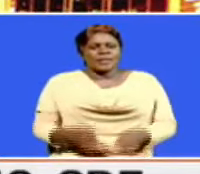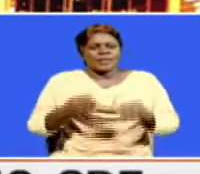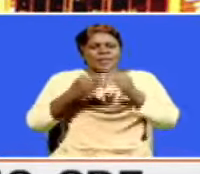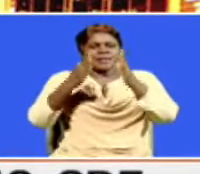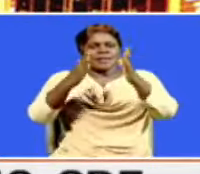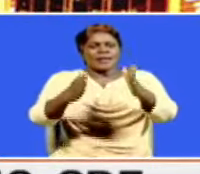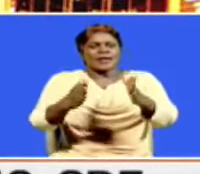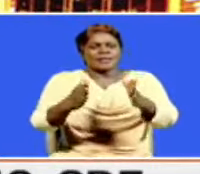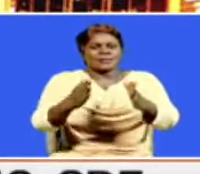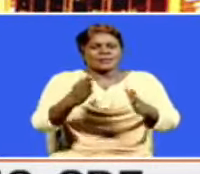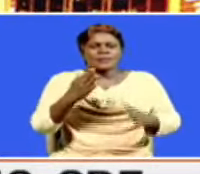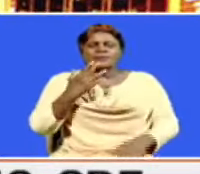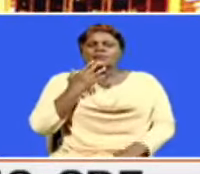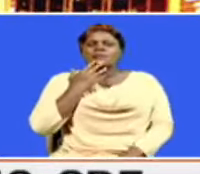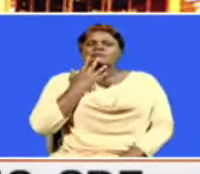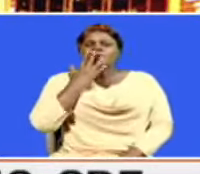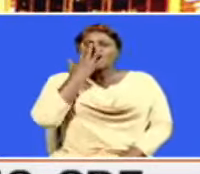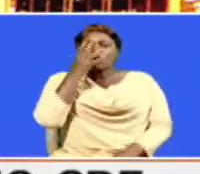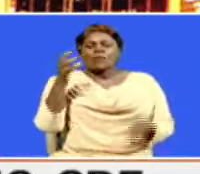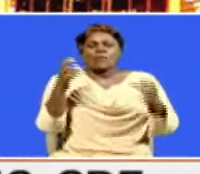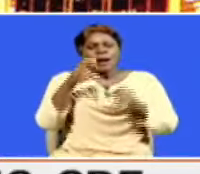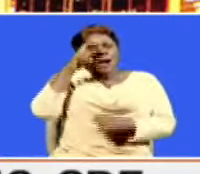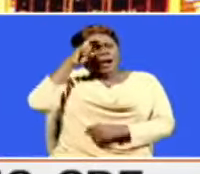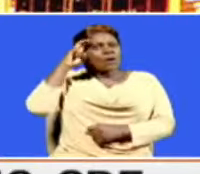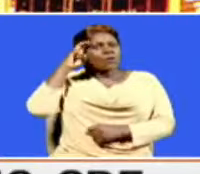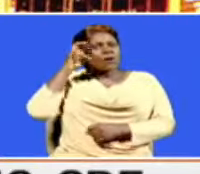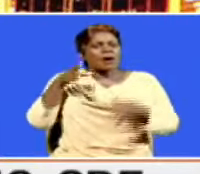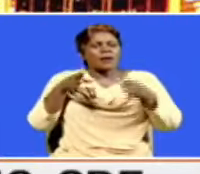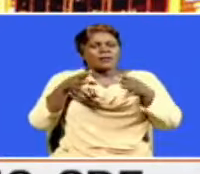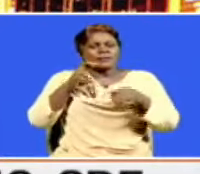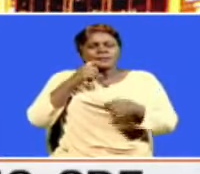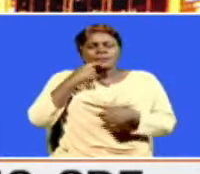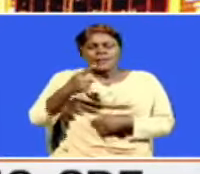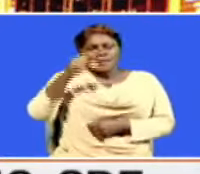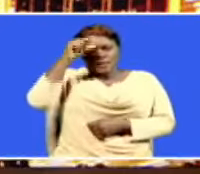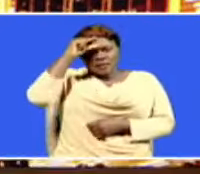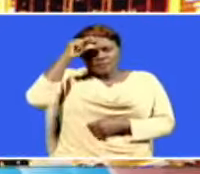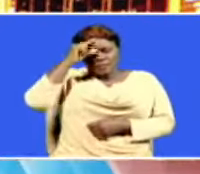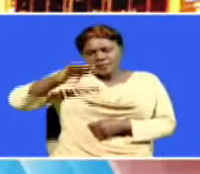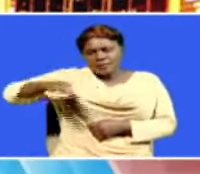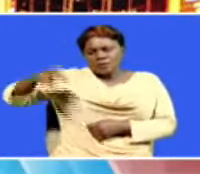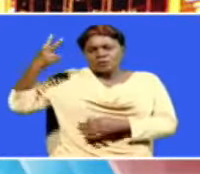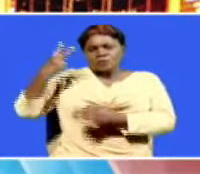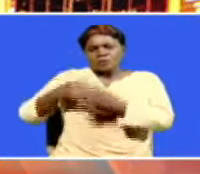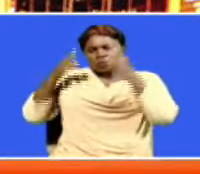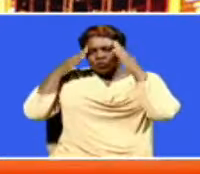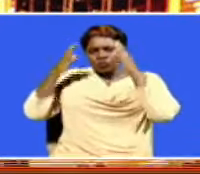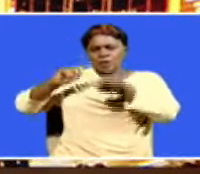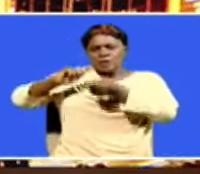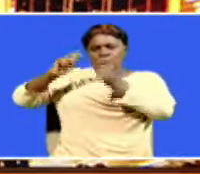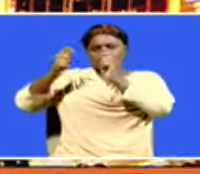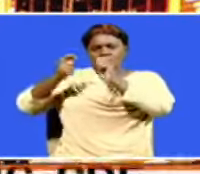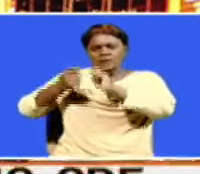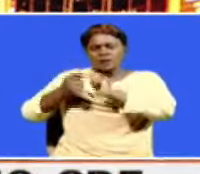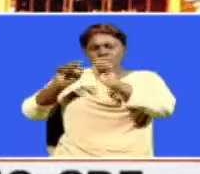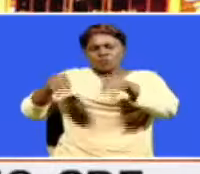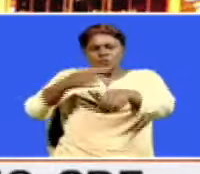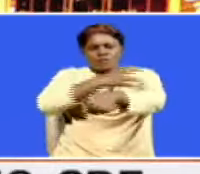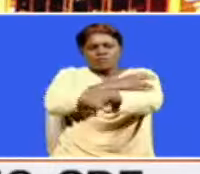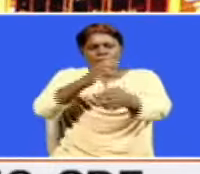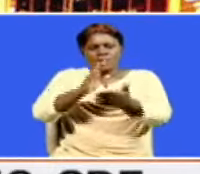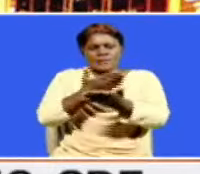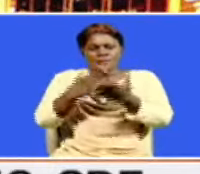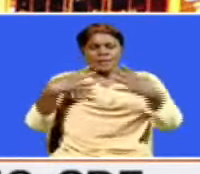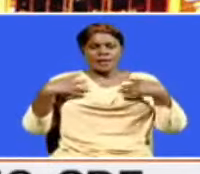Kiongozi wa chama cha NARC Kenya Martha Karua ameshinikiza serikali kuu pamoja na serikali za kaunti kuzingatia marekebisho na kuipa nguvu sekta